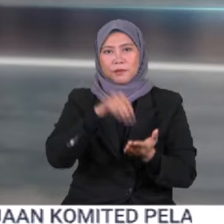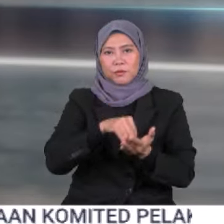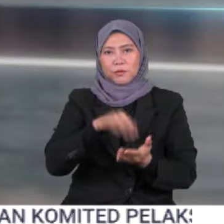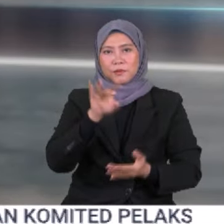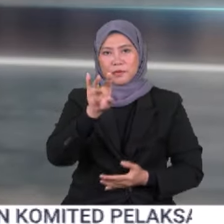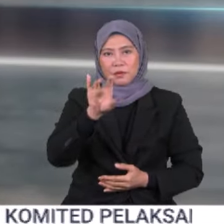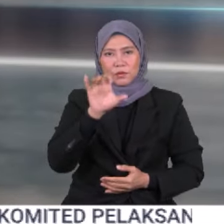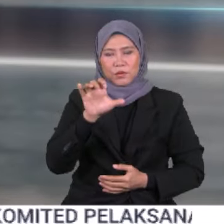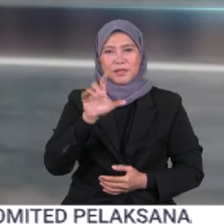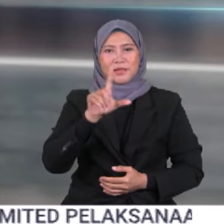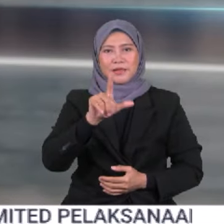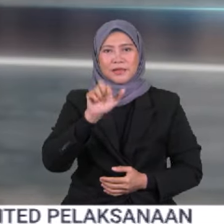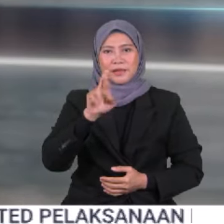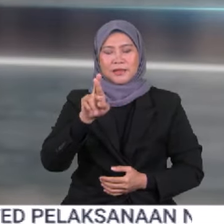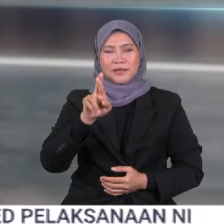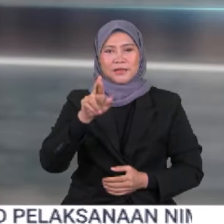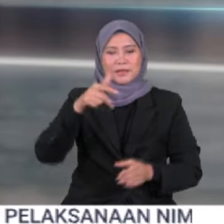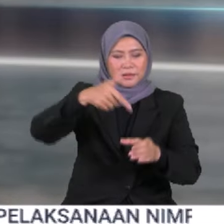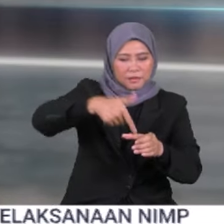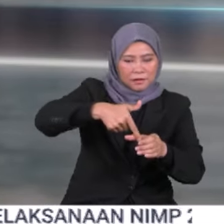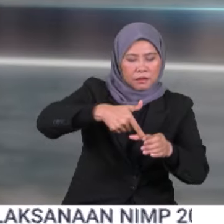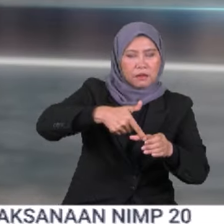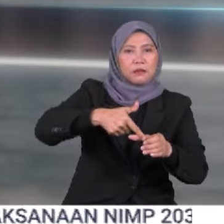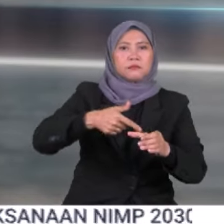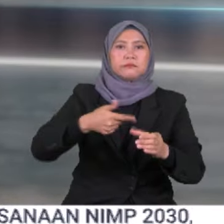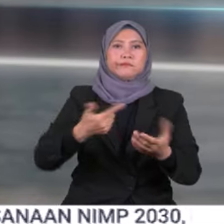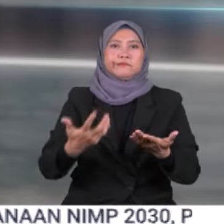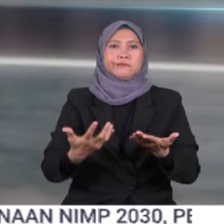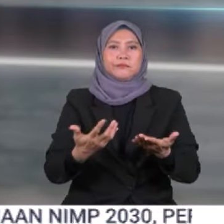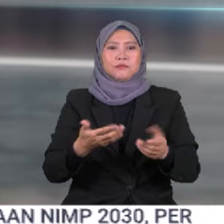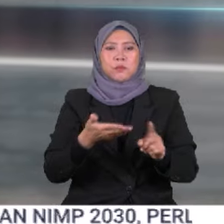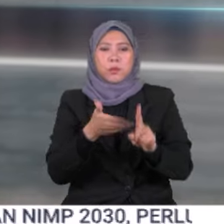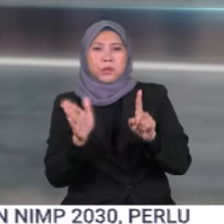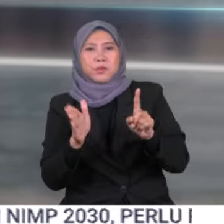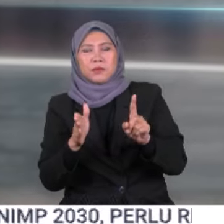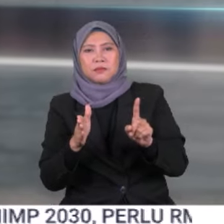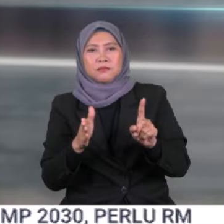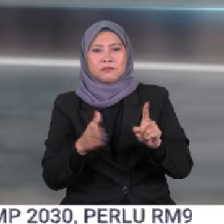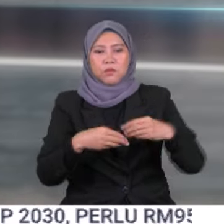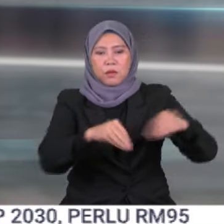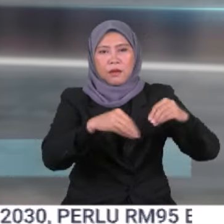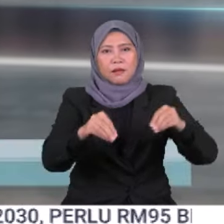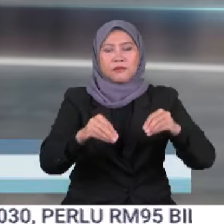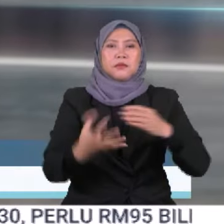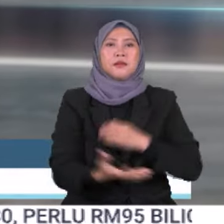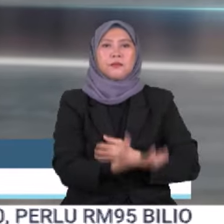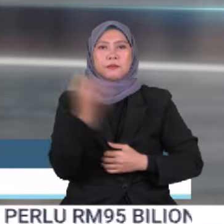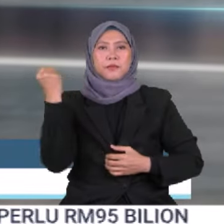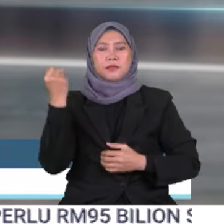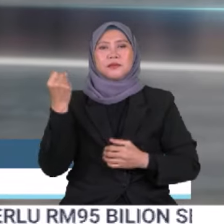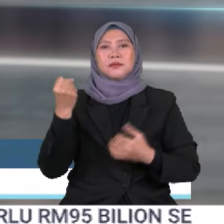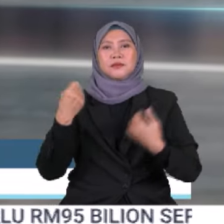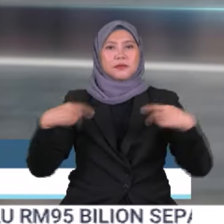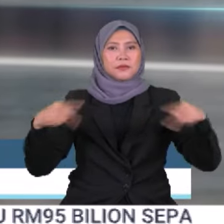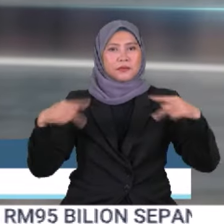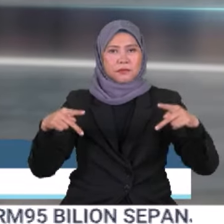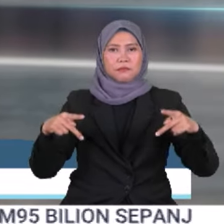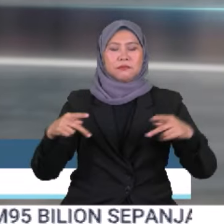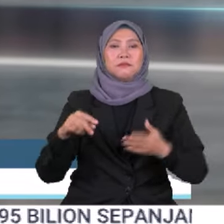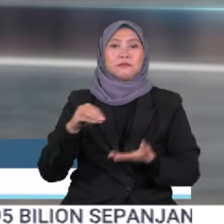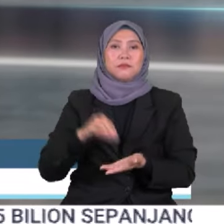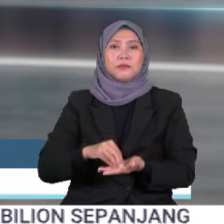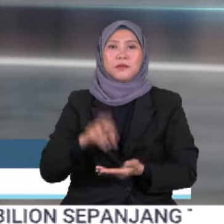4800 liter diesel bersubsidi dipercayai diseleweng dirampas dalam sebuah off Tiris di sebuah premis tanpa number di rantau